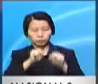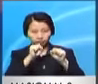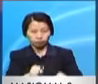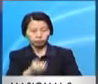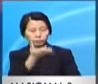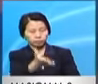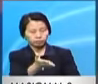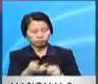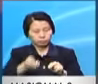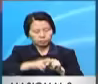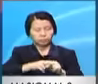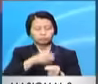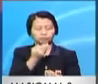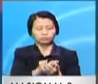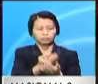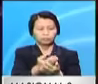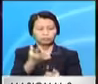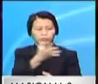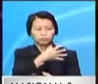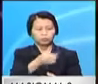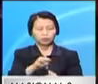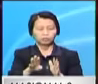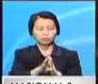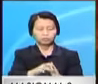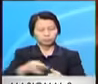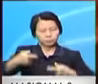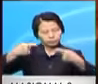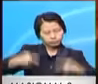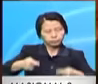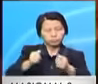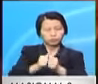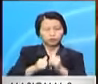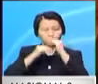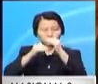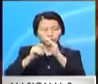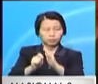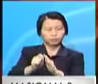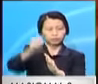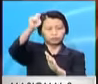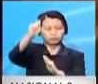membolehkannya menambah pendapatan di samping bersaing di peringkat yang lebih tinggi.